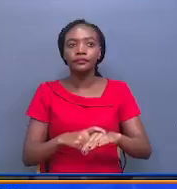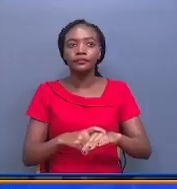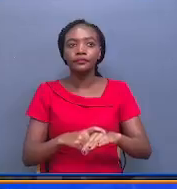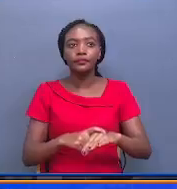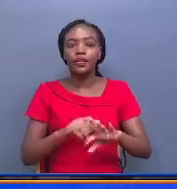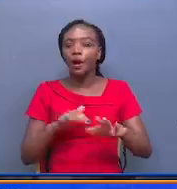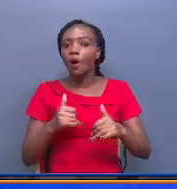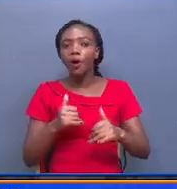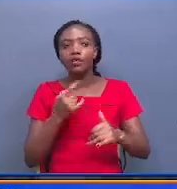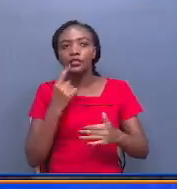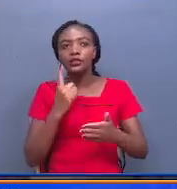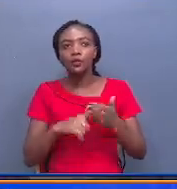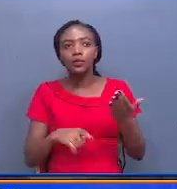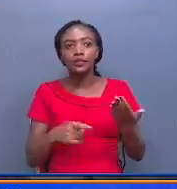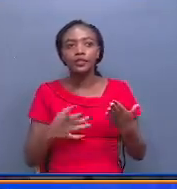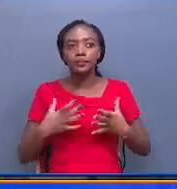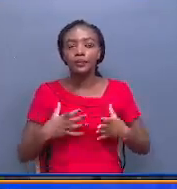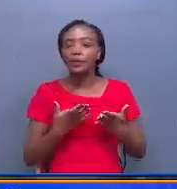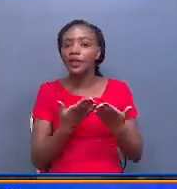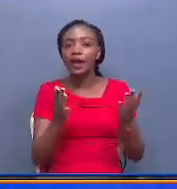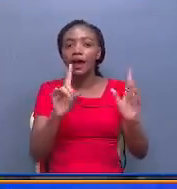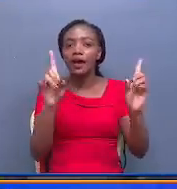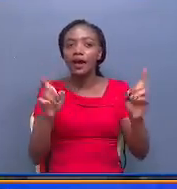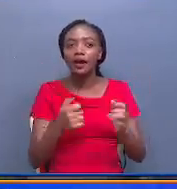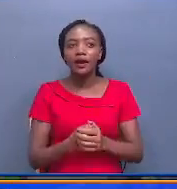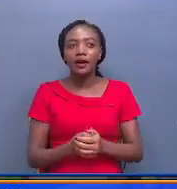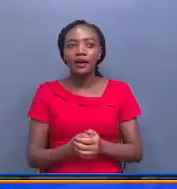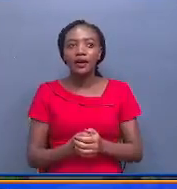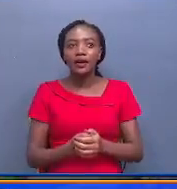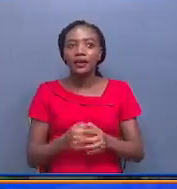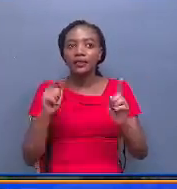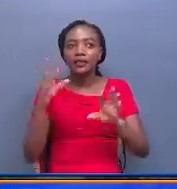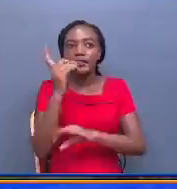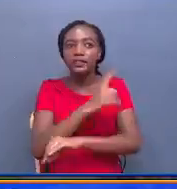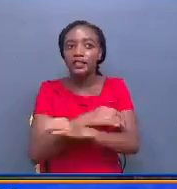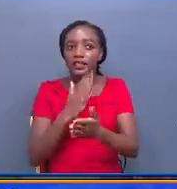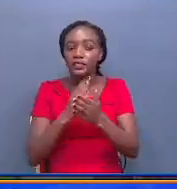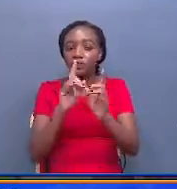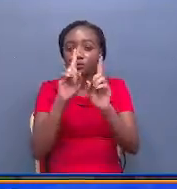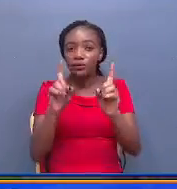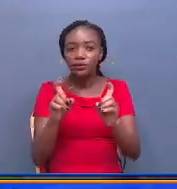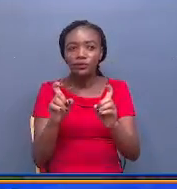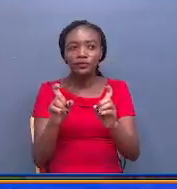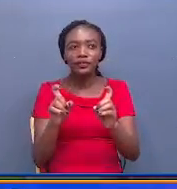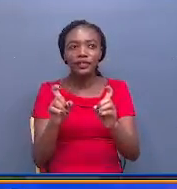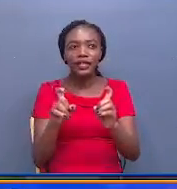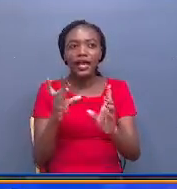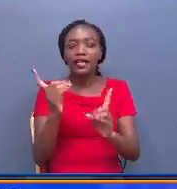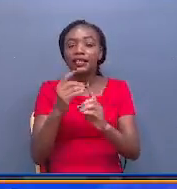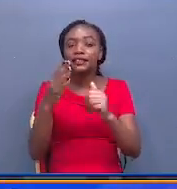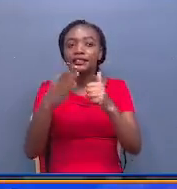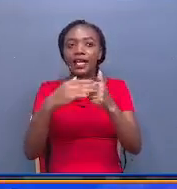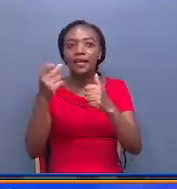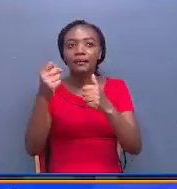Ama mnasemaje Nyeri? Si siku ya kiyama imefika? Si tarehe